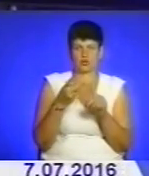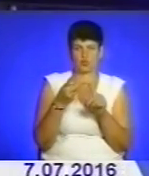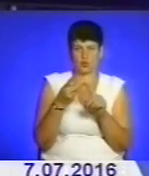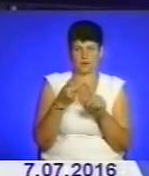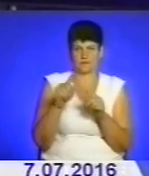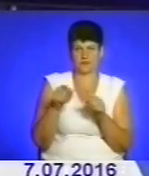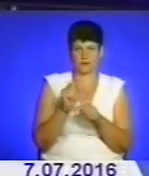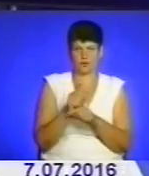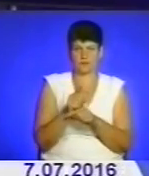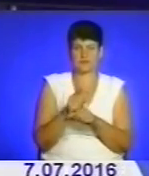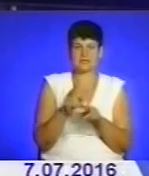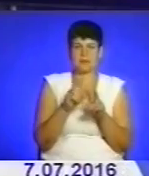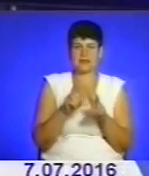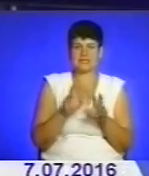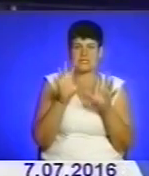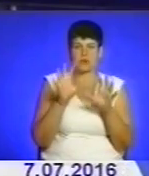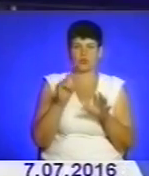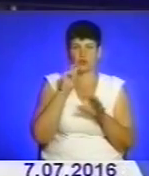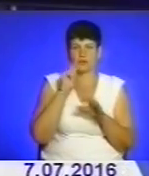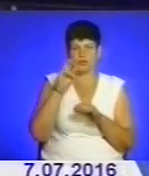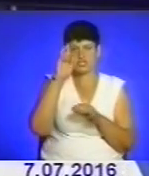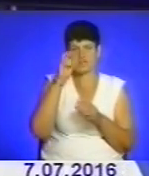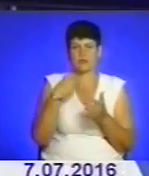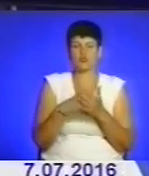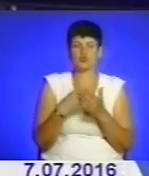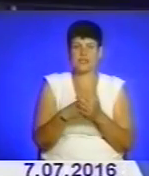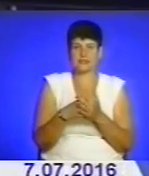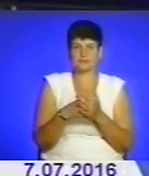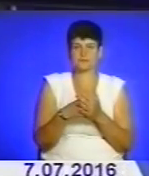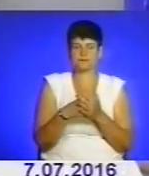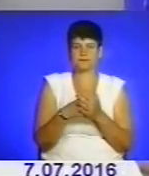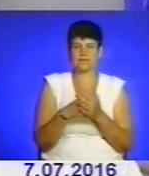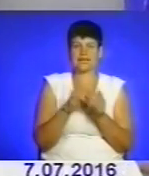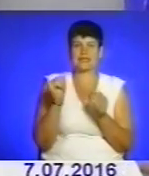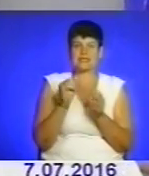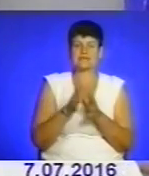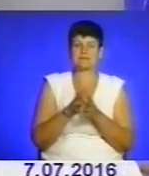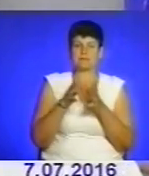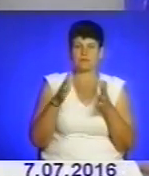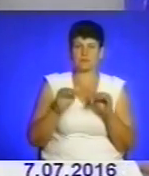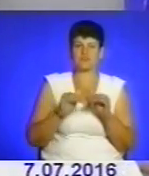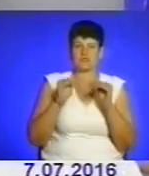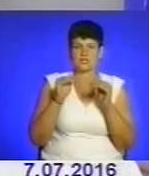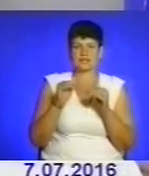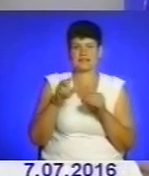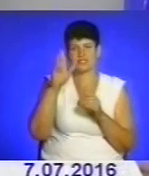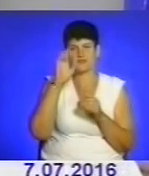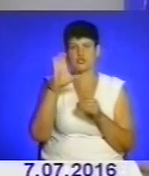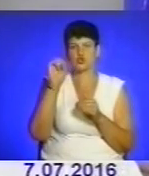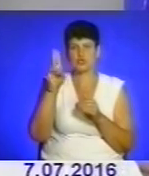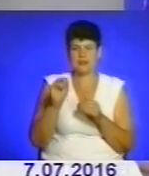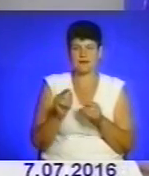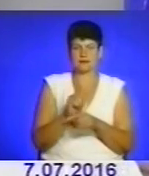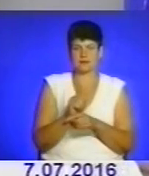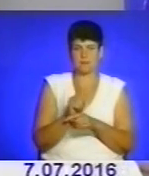це перегляд закону України про державний бюджет і збільшення, підвищення державних соціальних стандартів. В першу